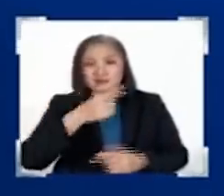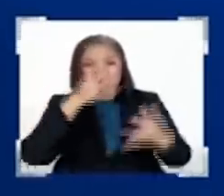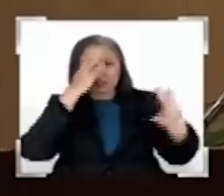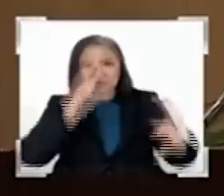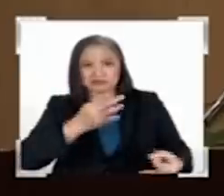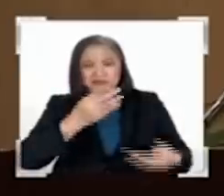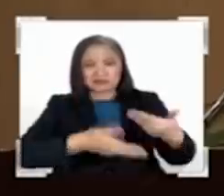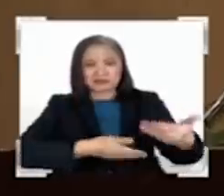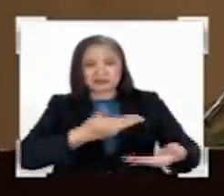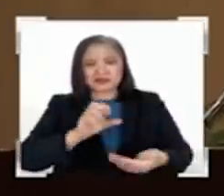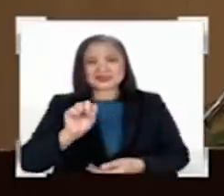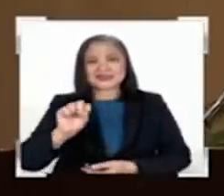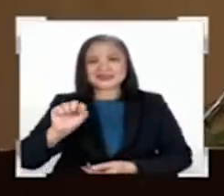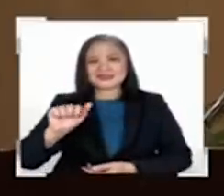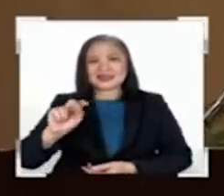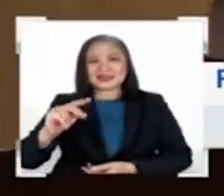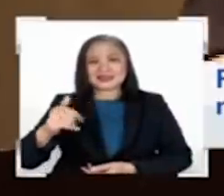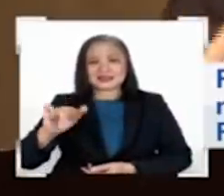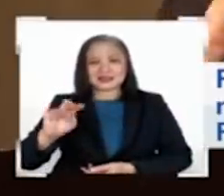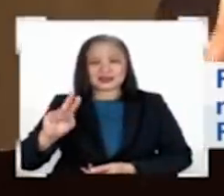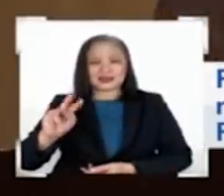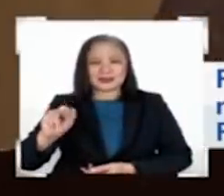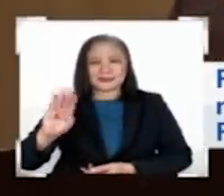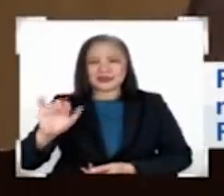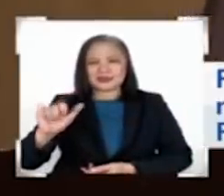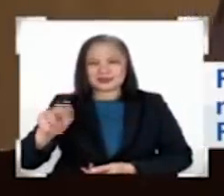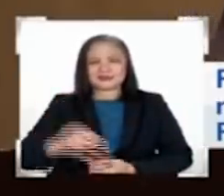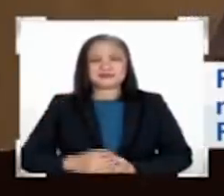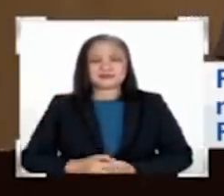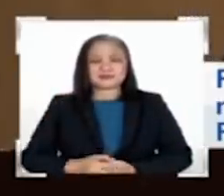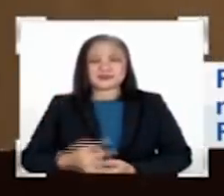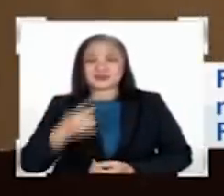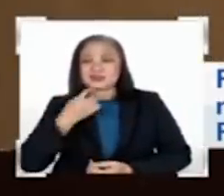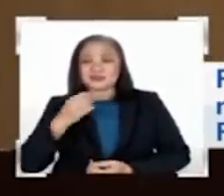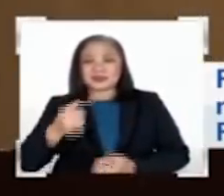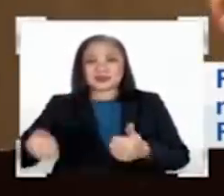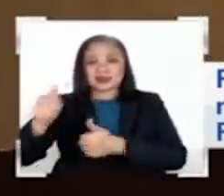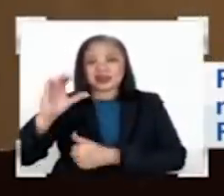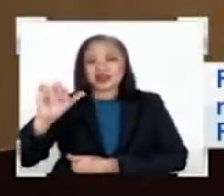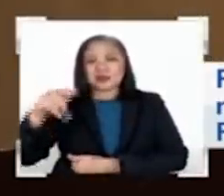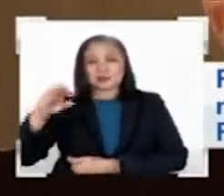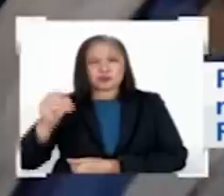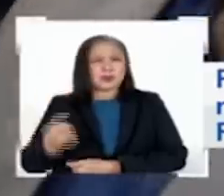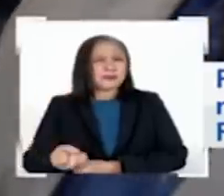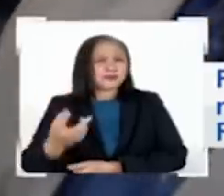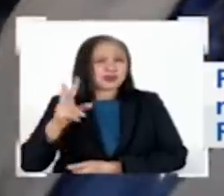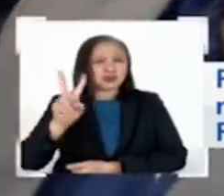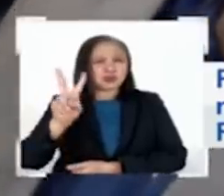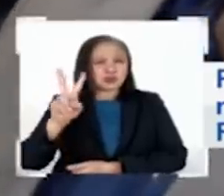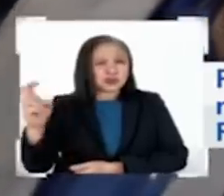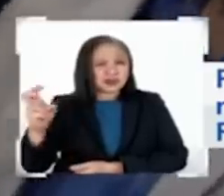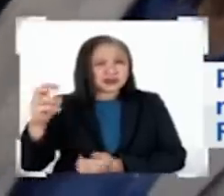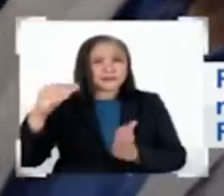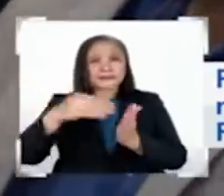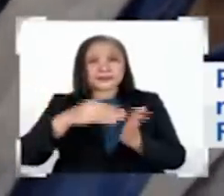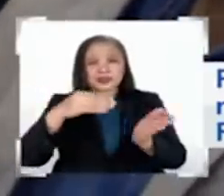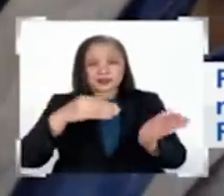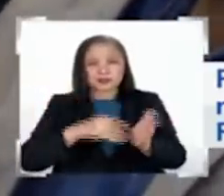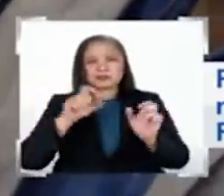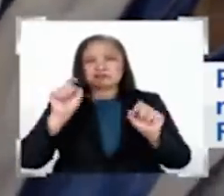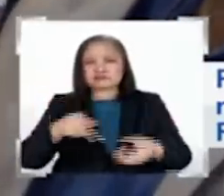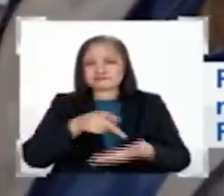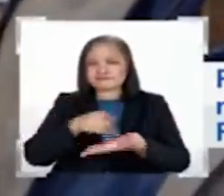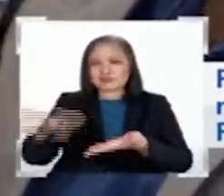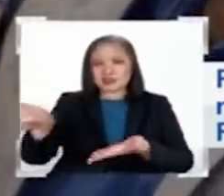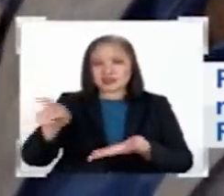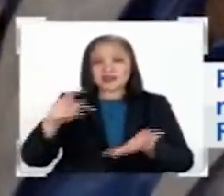Sandigan Bayan. Sa computation ni Carpio, aabot na umano sa mahigit 200 bilyon ang dapat bayarang buwis ng pamilya Marcos